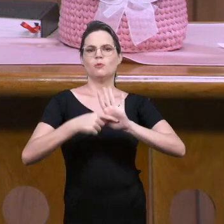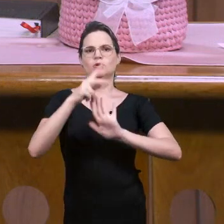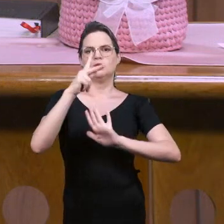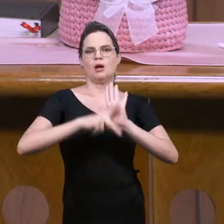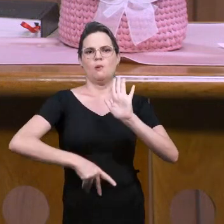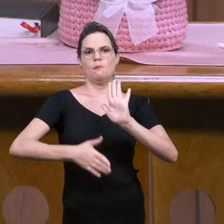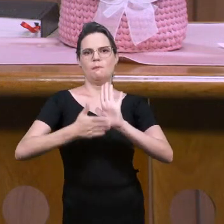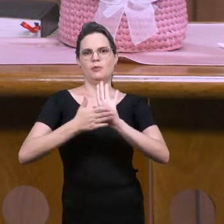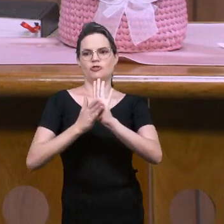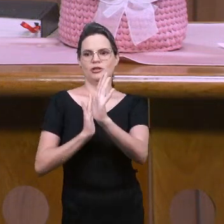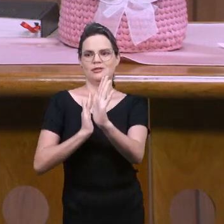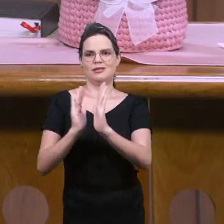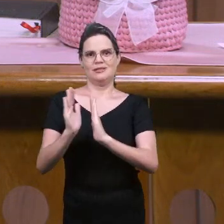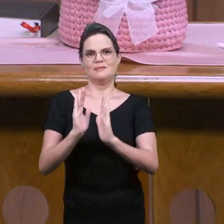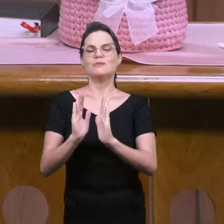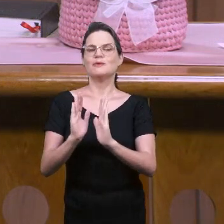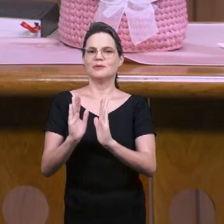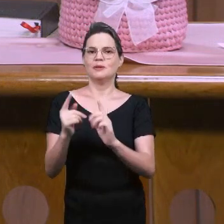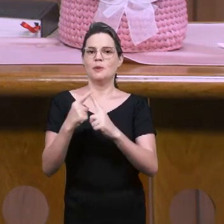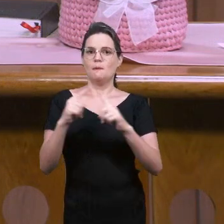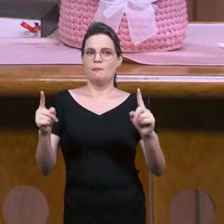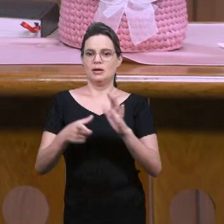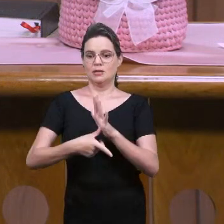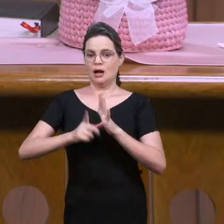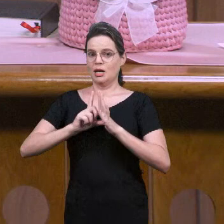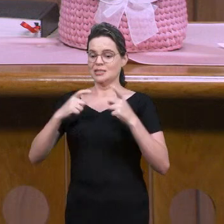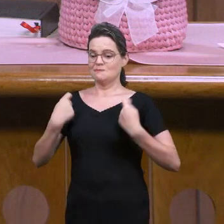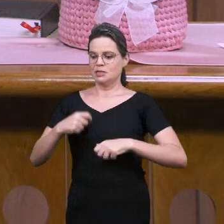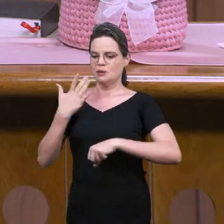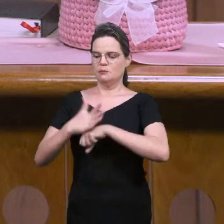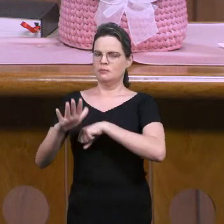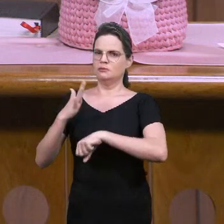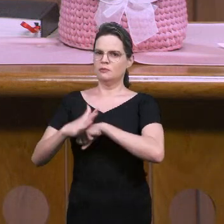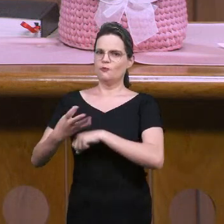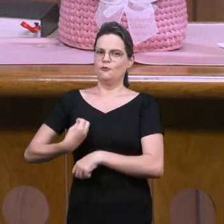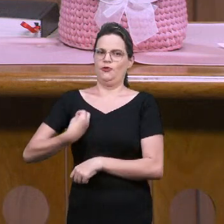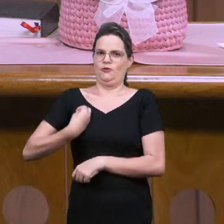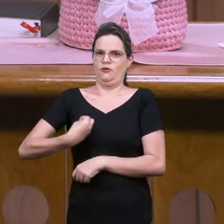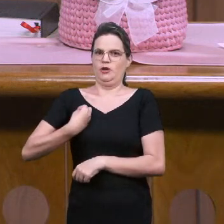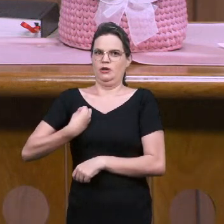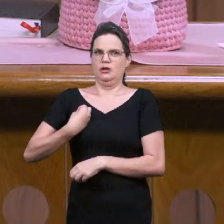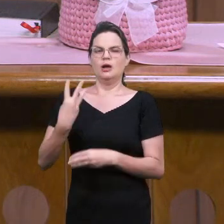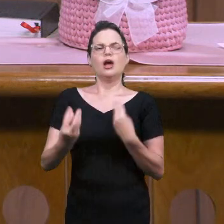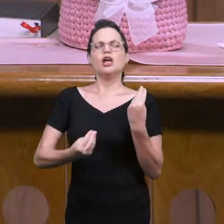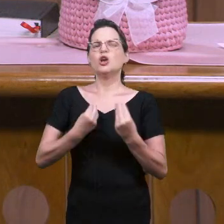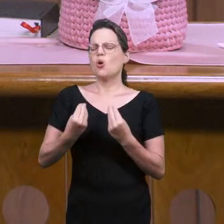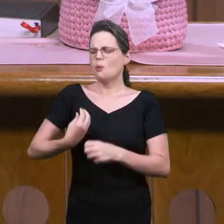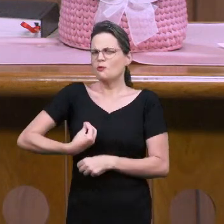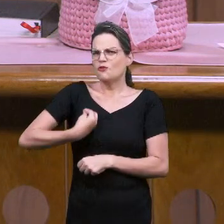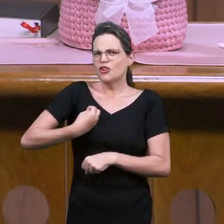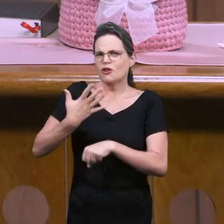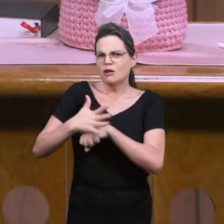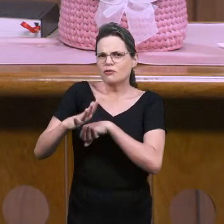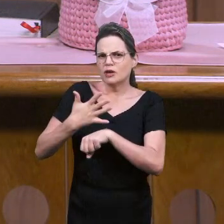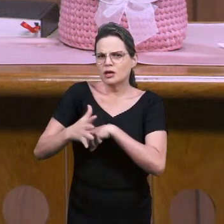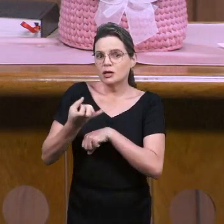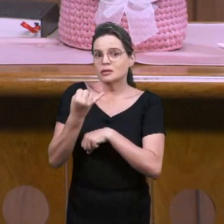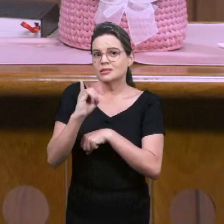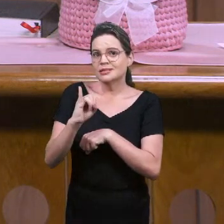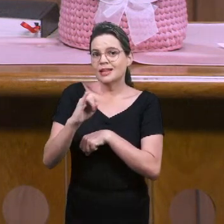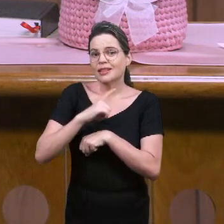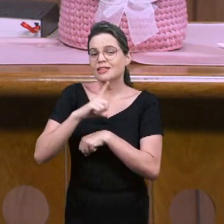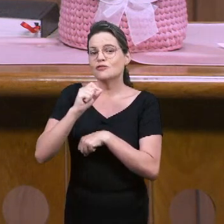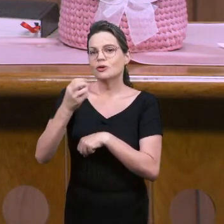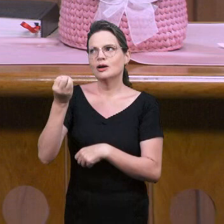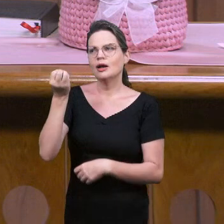ce moment-là. Mais pour cela, elle doit vivre. Et elle vit ce moment seulement. C'est